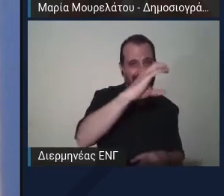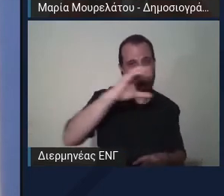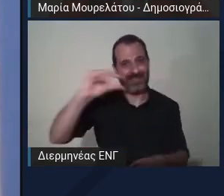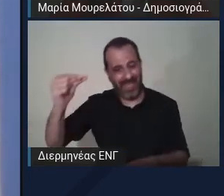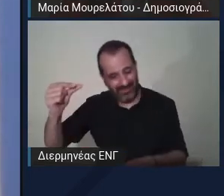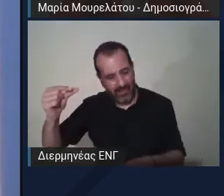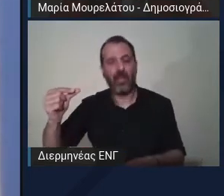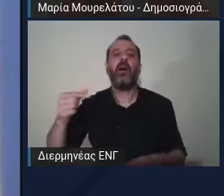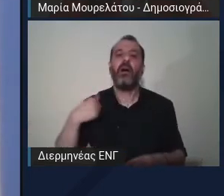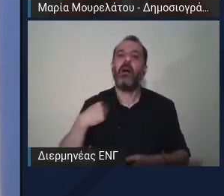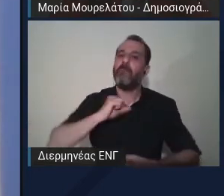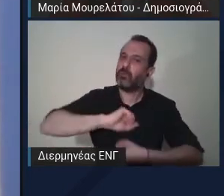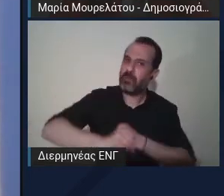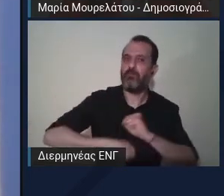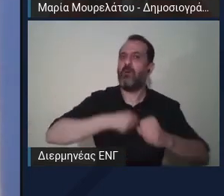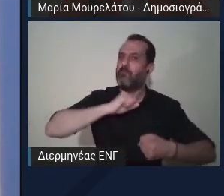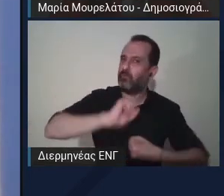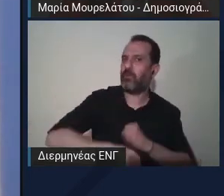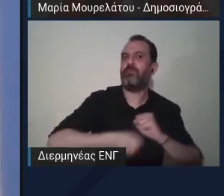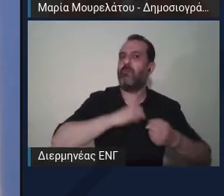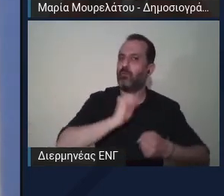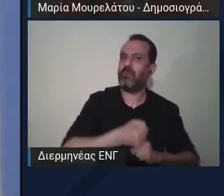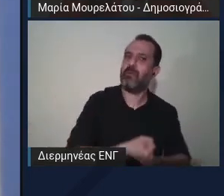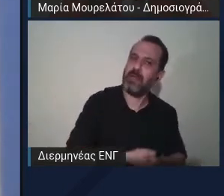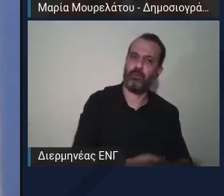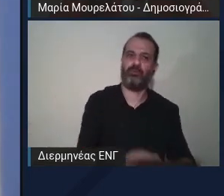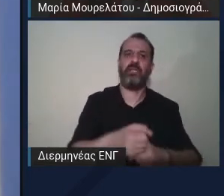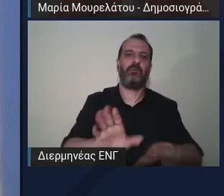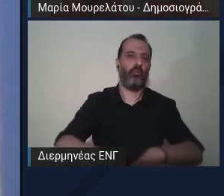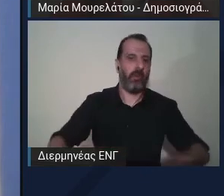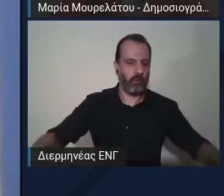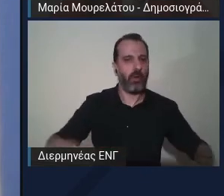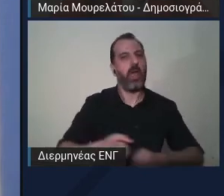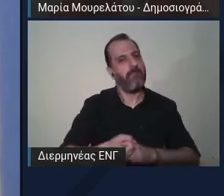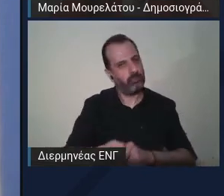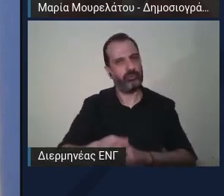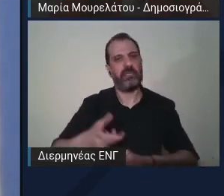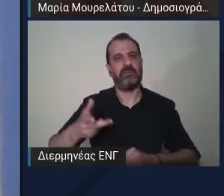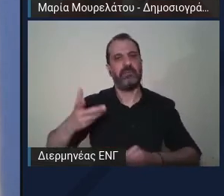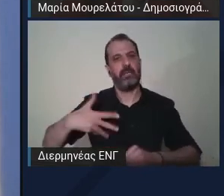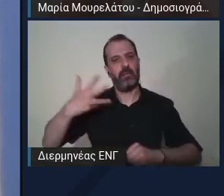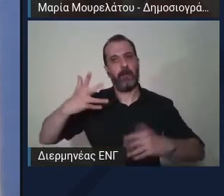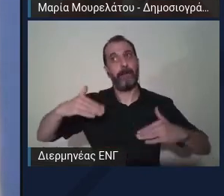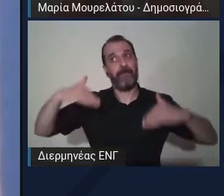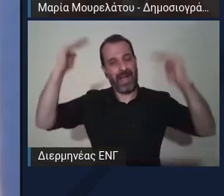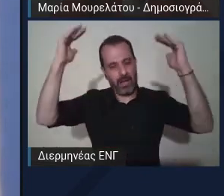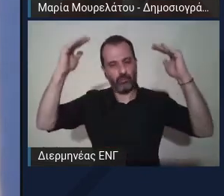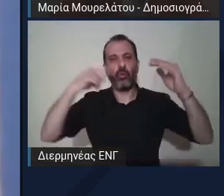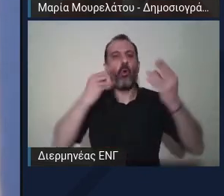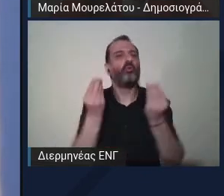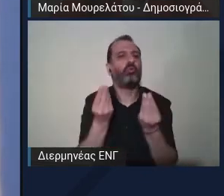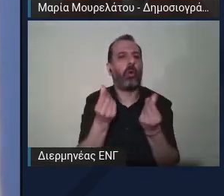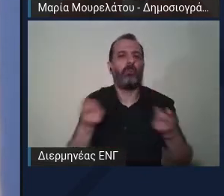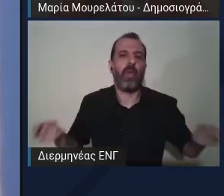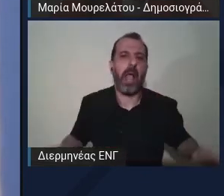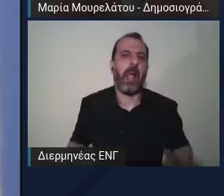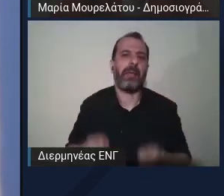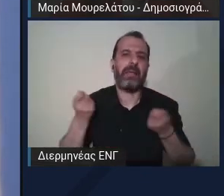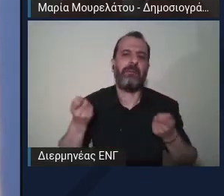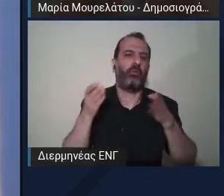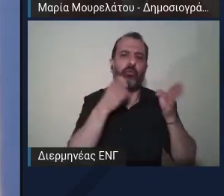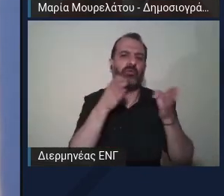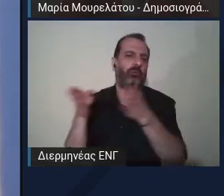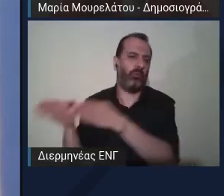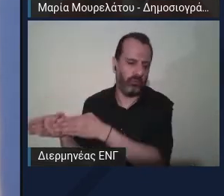αυτή προσπάθεια της στήριξης των παιδιών και των μεγάλων μέσω του επαγγελματικού προσανατολισμού και της συμβουλευτικής, καθώς και